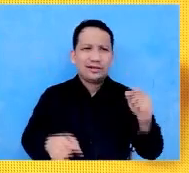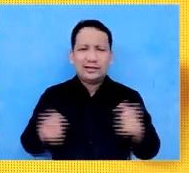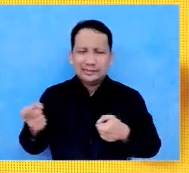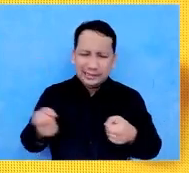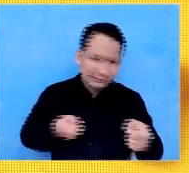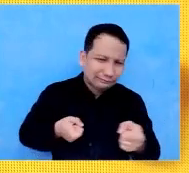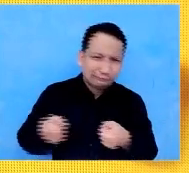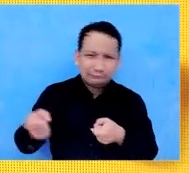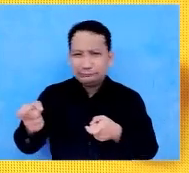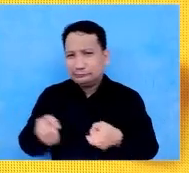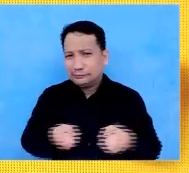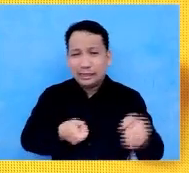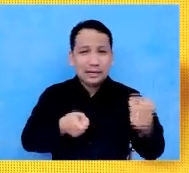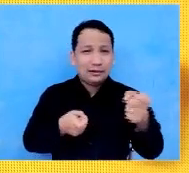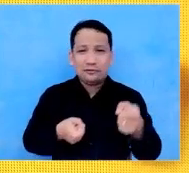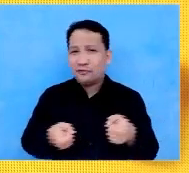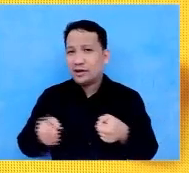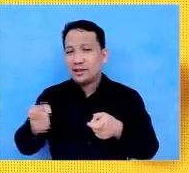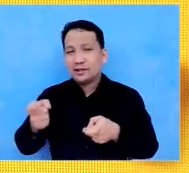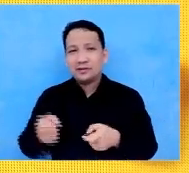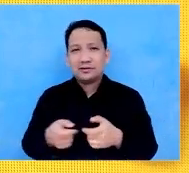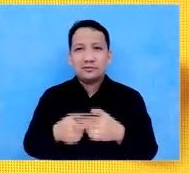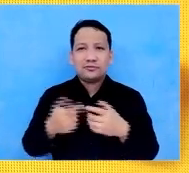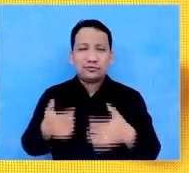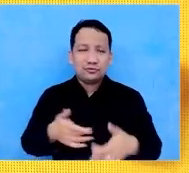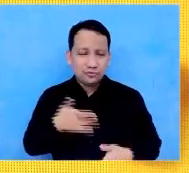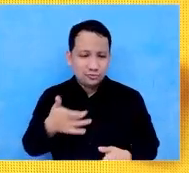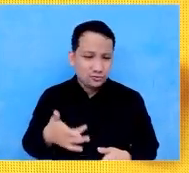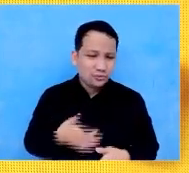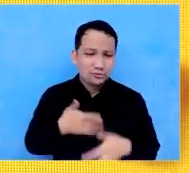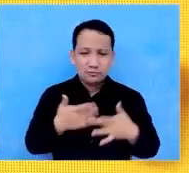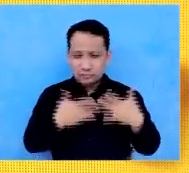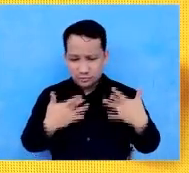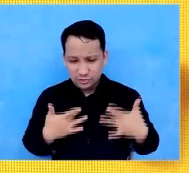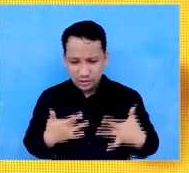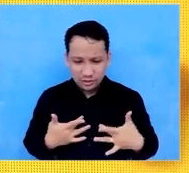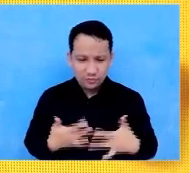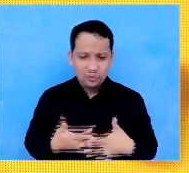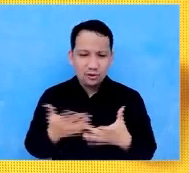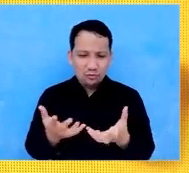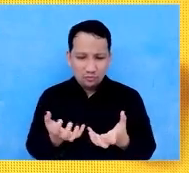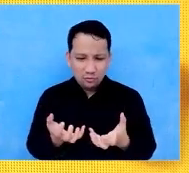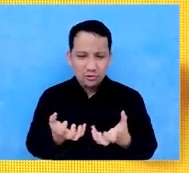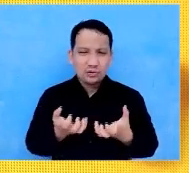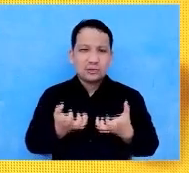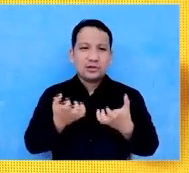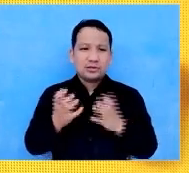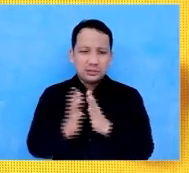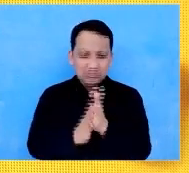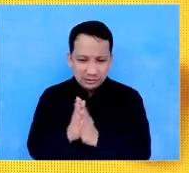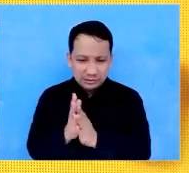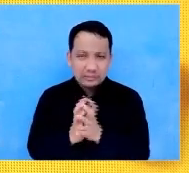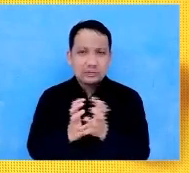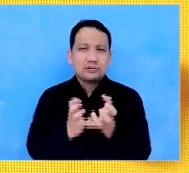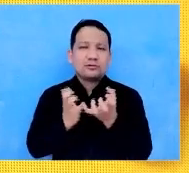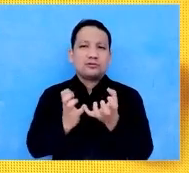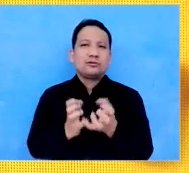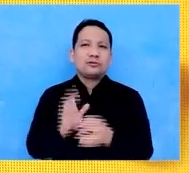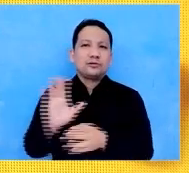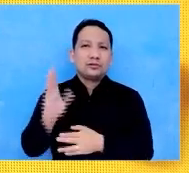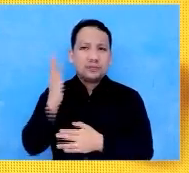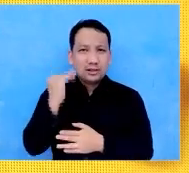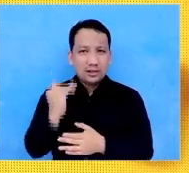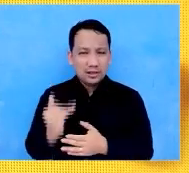pigilan ba't mauwat ang pusong uhaw at sabik, lagi